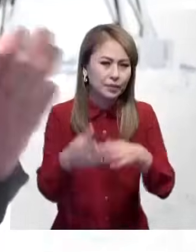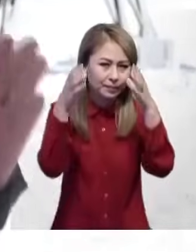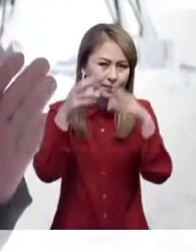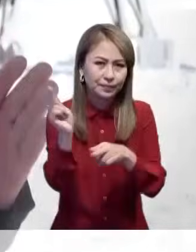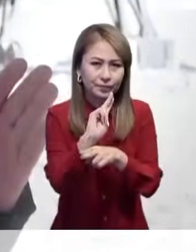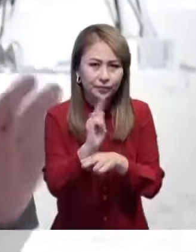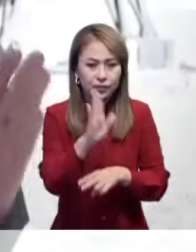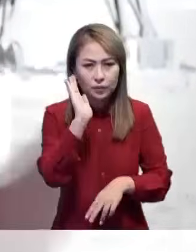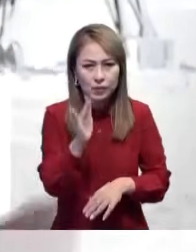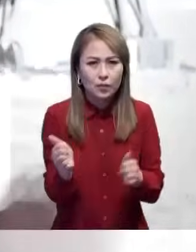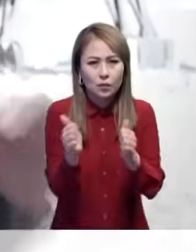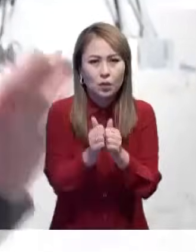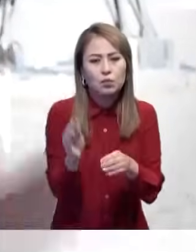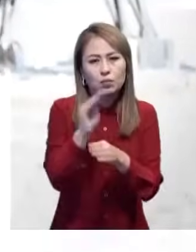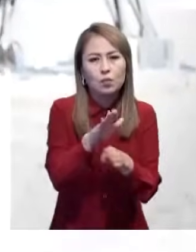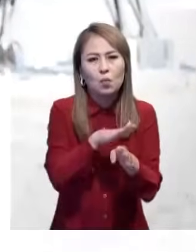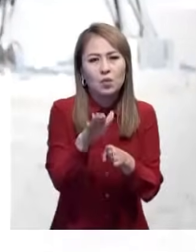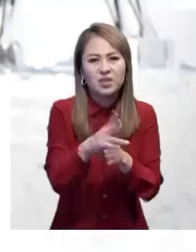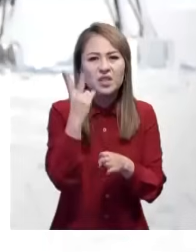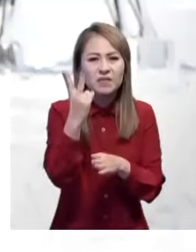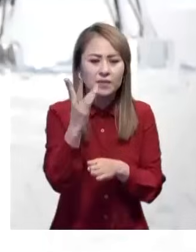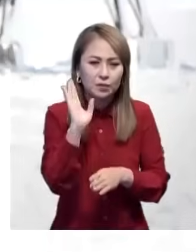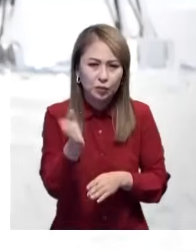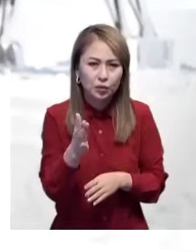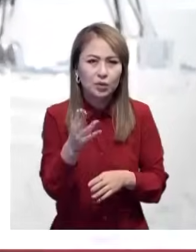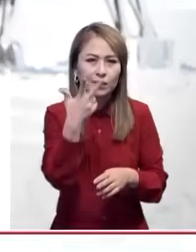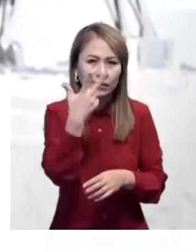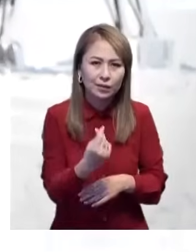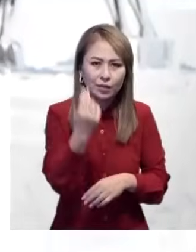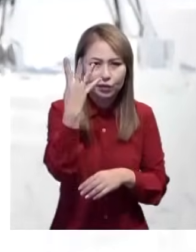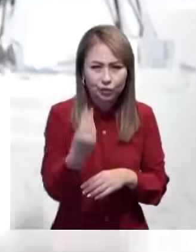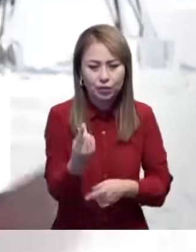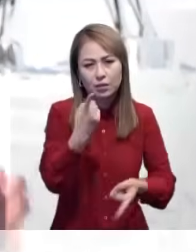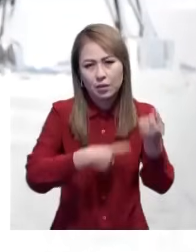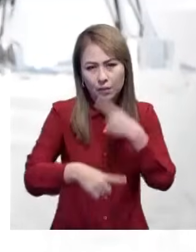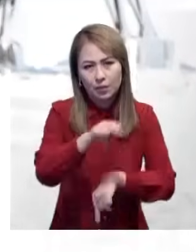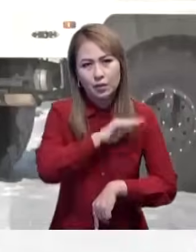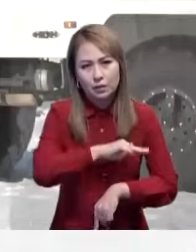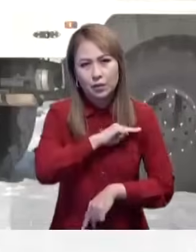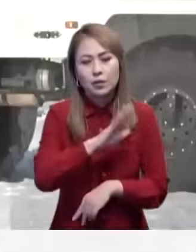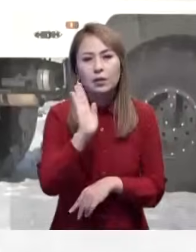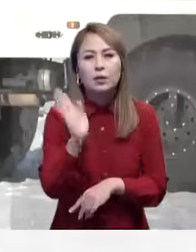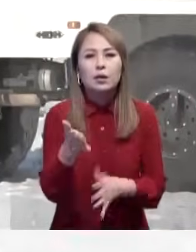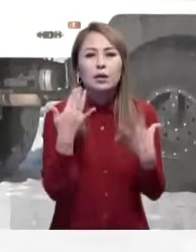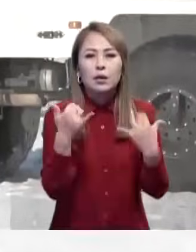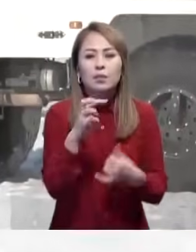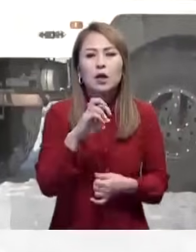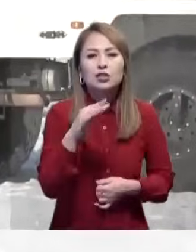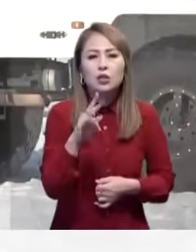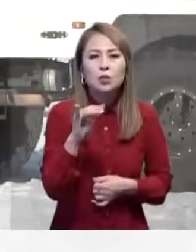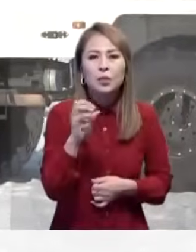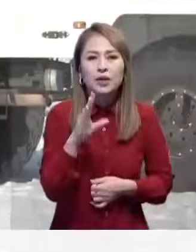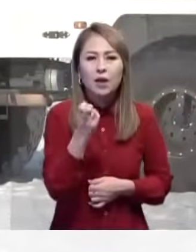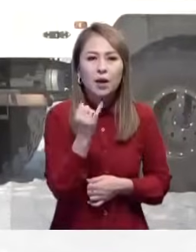келтіреміз. Әрі қасына қосымша тағы 2-ін орнатамыз. Жағдайды 3-4 күнде ретке келтіреміз деген ойдамын. Қазір Мағжан Жұмабаев